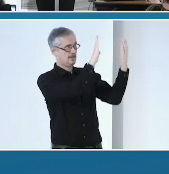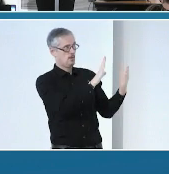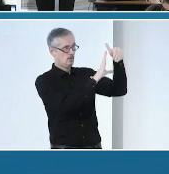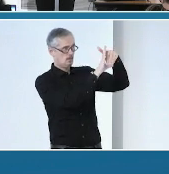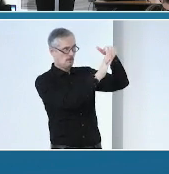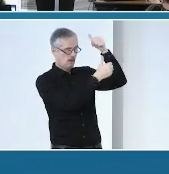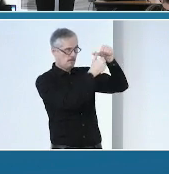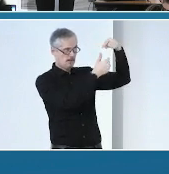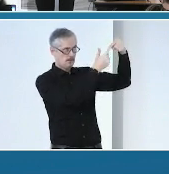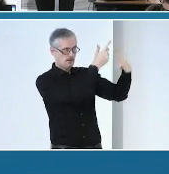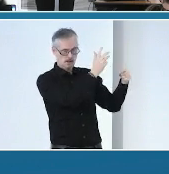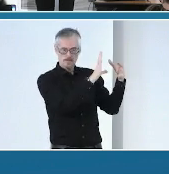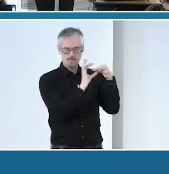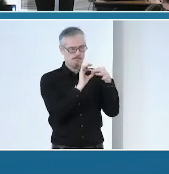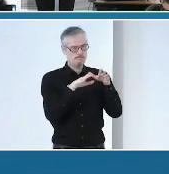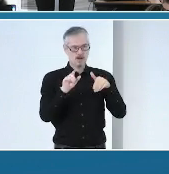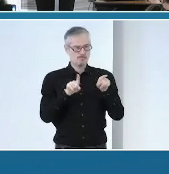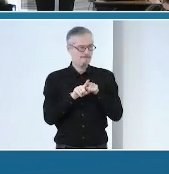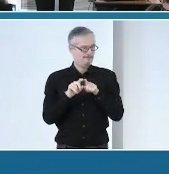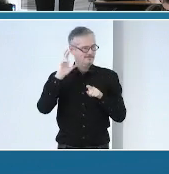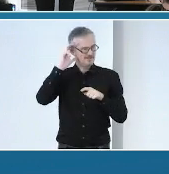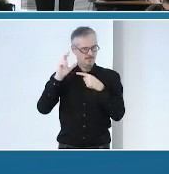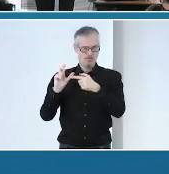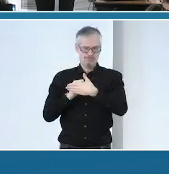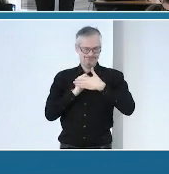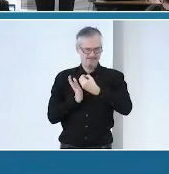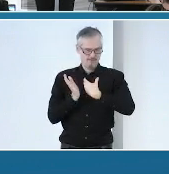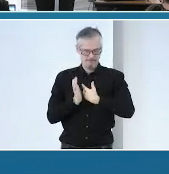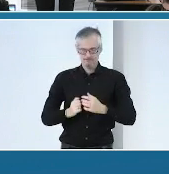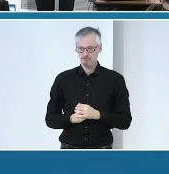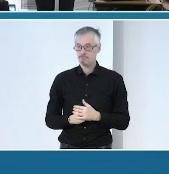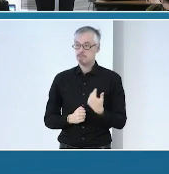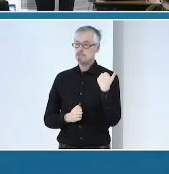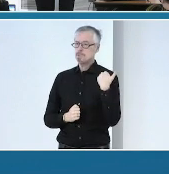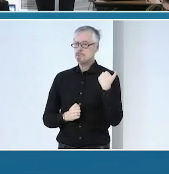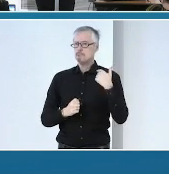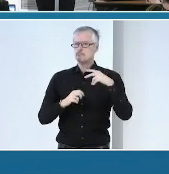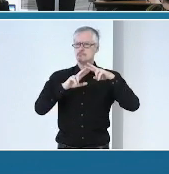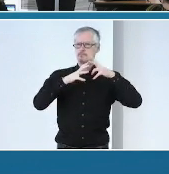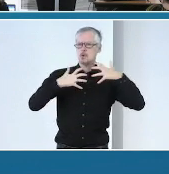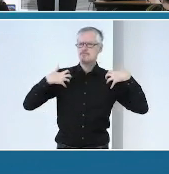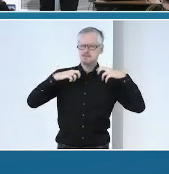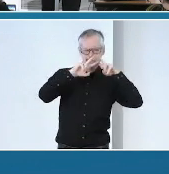c'est très très important. Les dernières études qui ont eu lieu